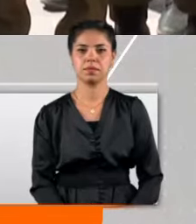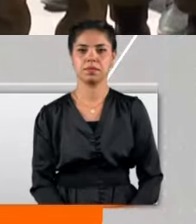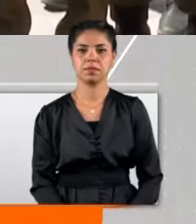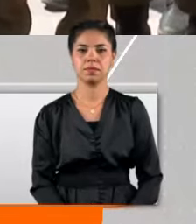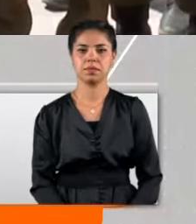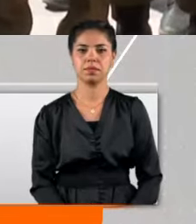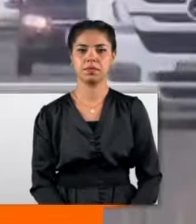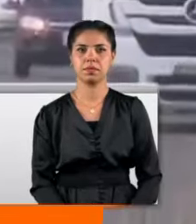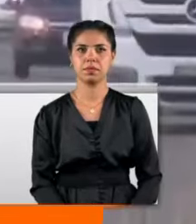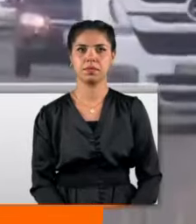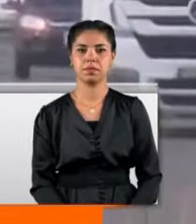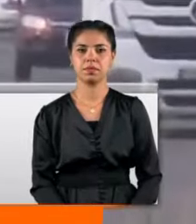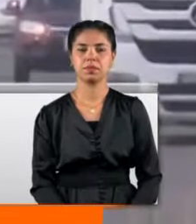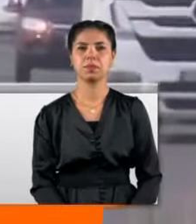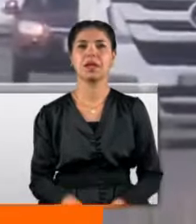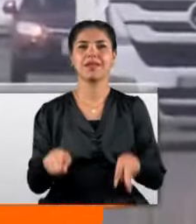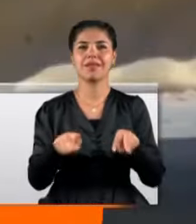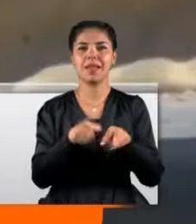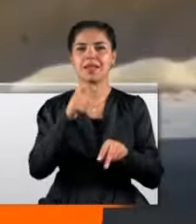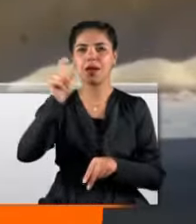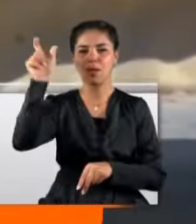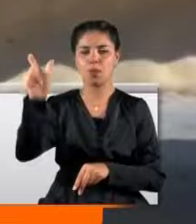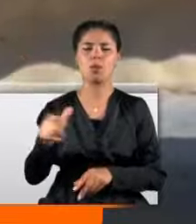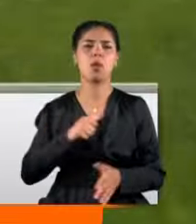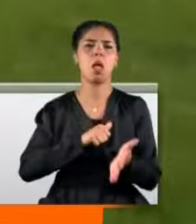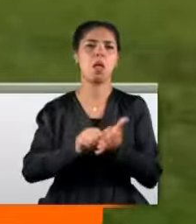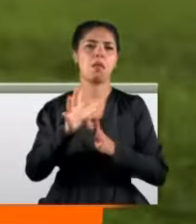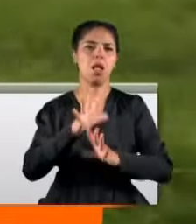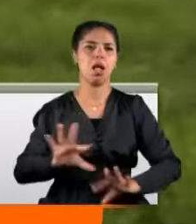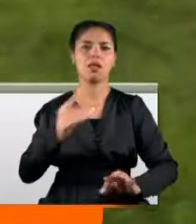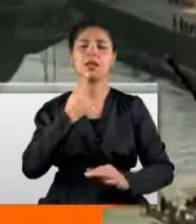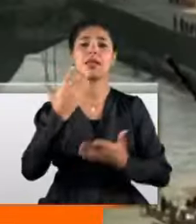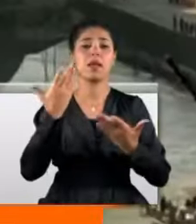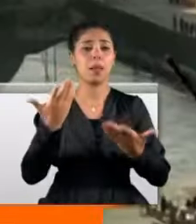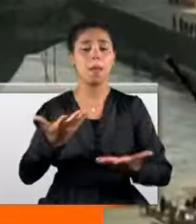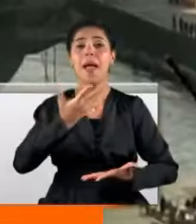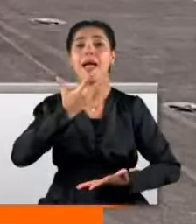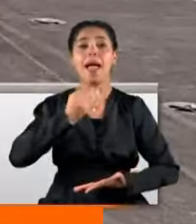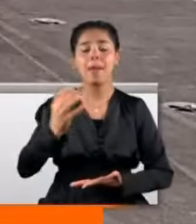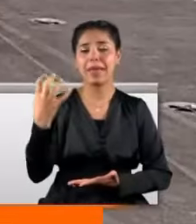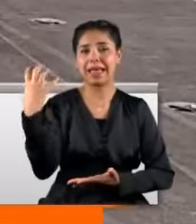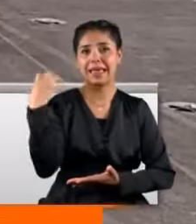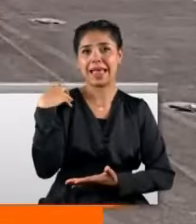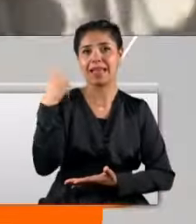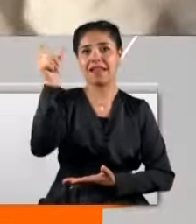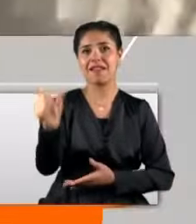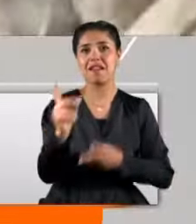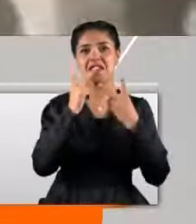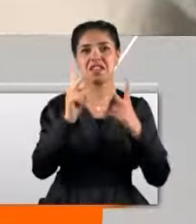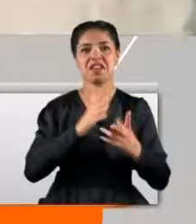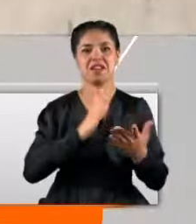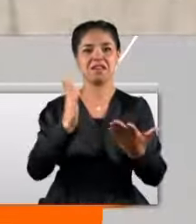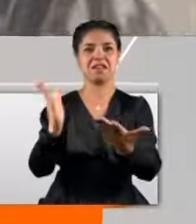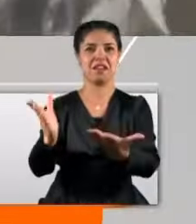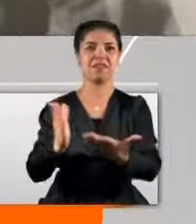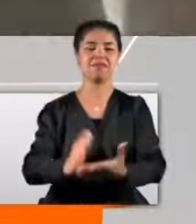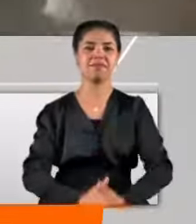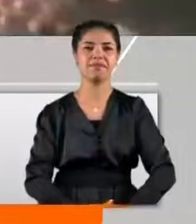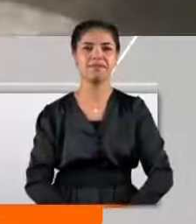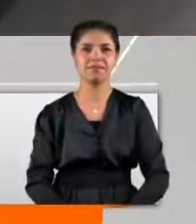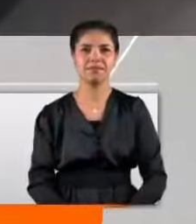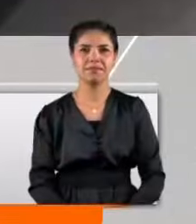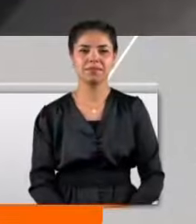hazırlıklıyız. Netanyahu her duruma hazırız dedi ama itiraf emekli bir generalden geldi.